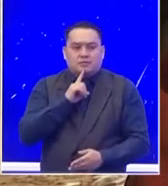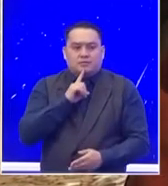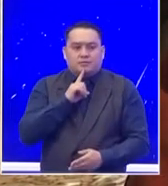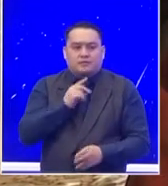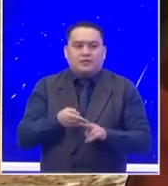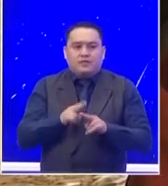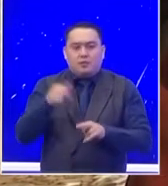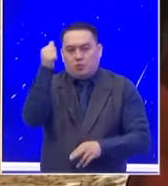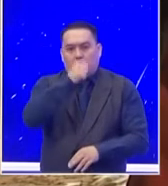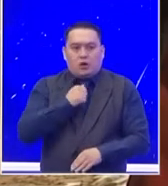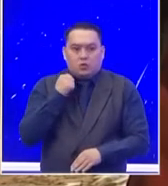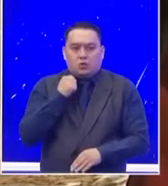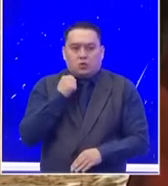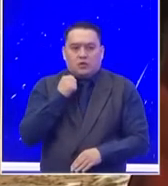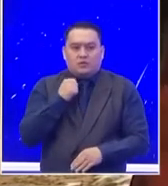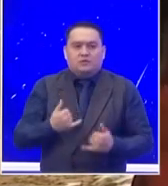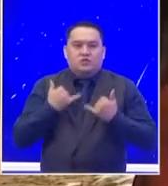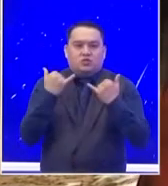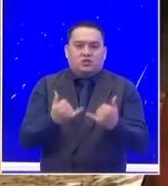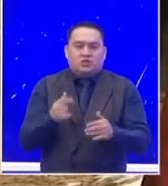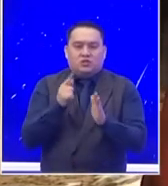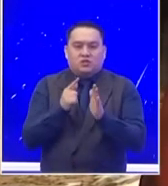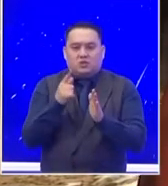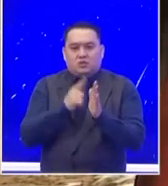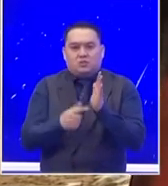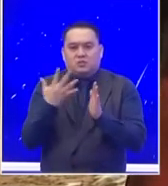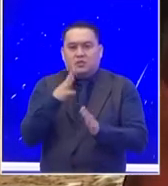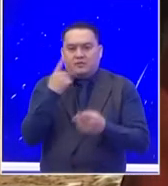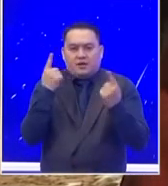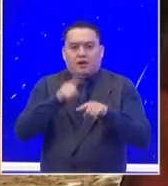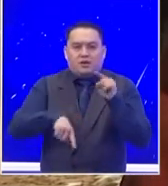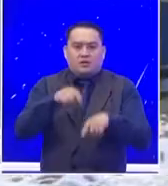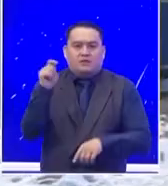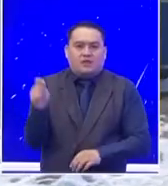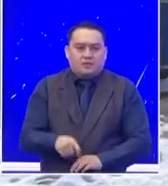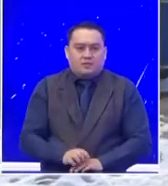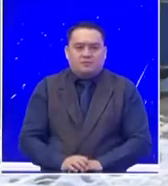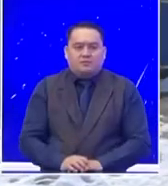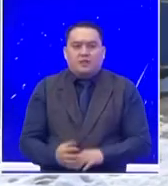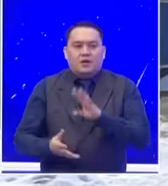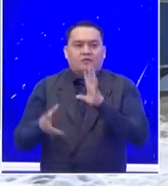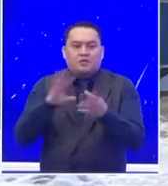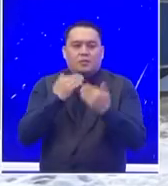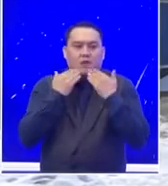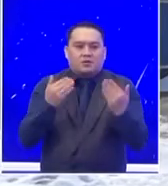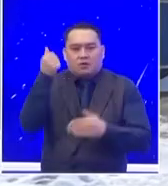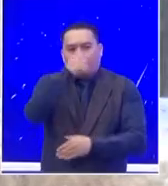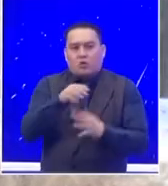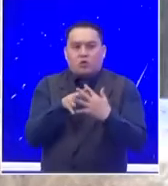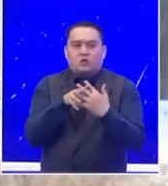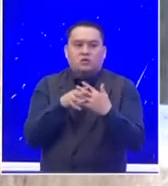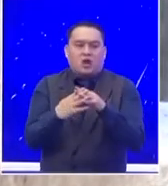в этом году в честь 75-летия Великой Отечественной войны. В целом, за последние годы село